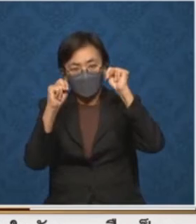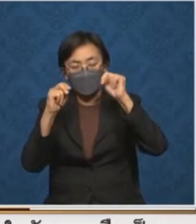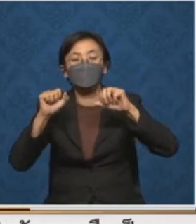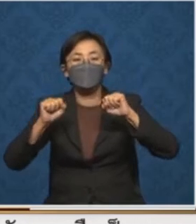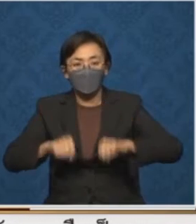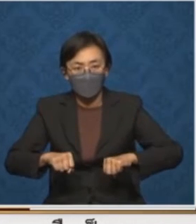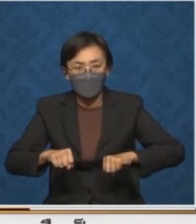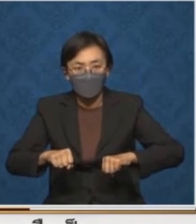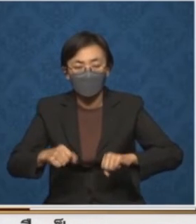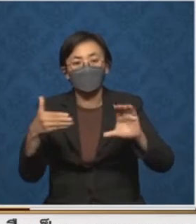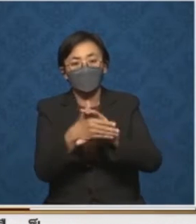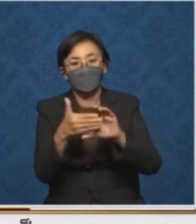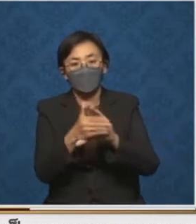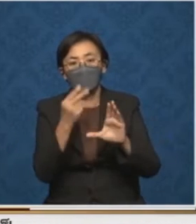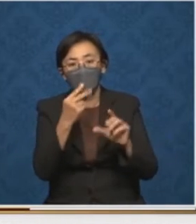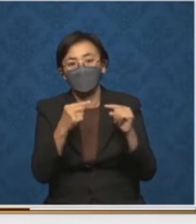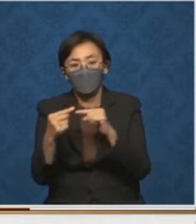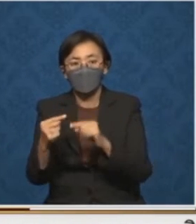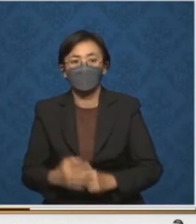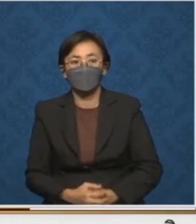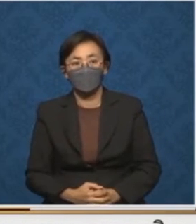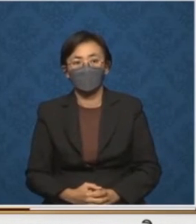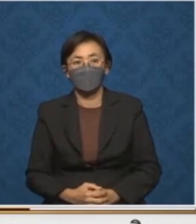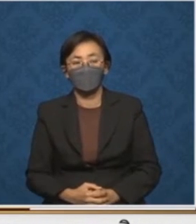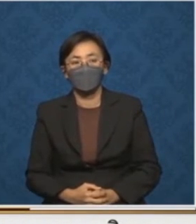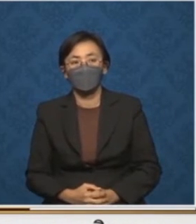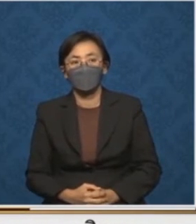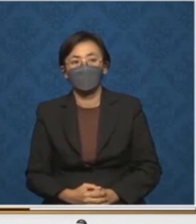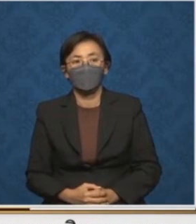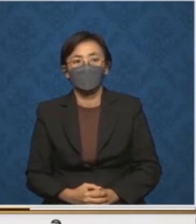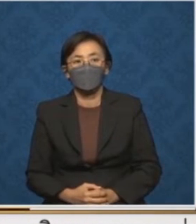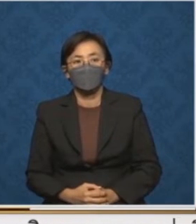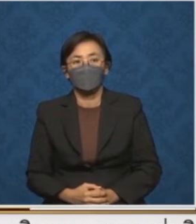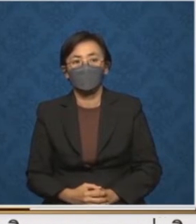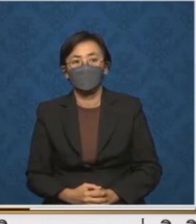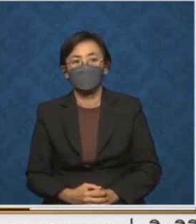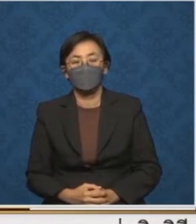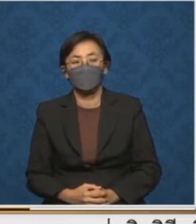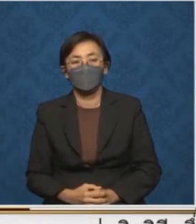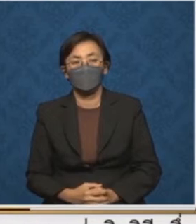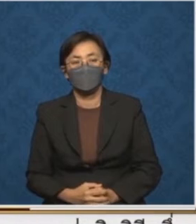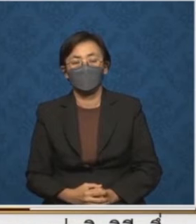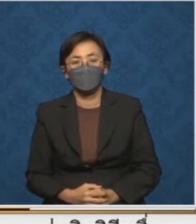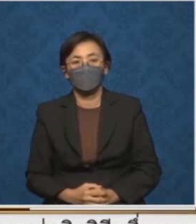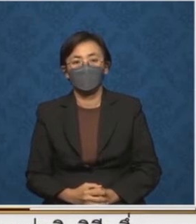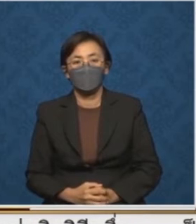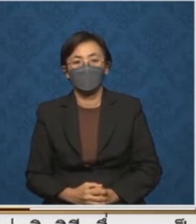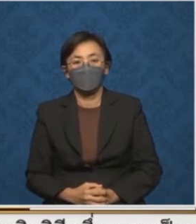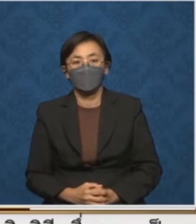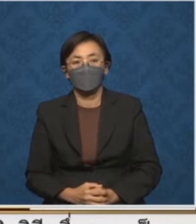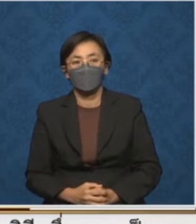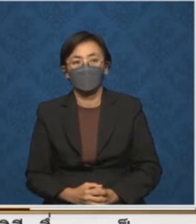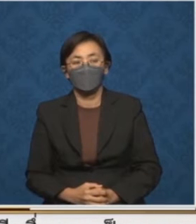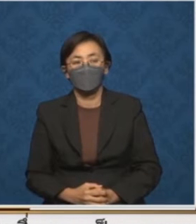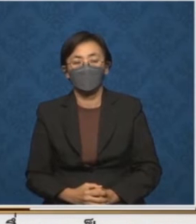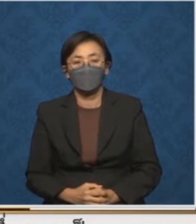ัได้ลงชื่อกันครัท่านว่าคนระดับแพทมีวิเจรณยานไครับและที่สำคัญนะครับแพทย